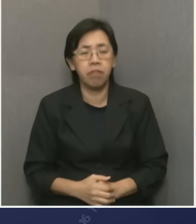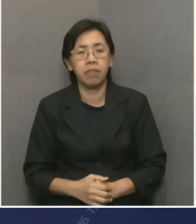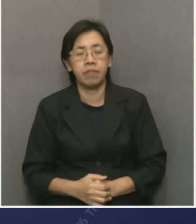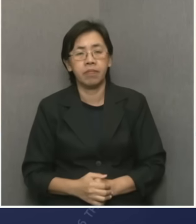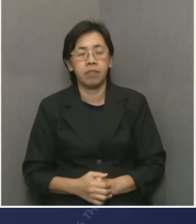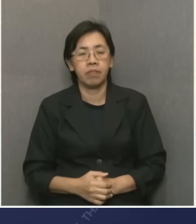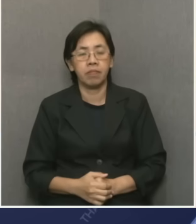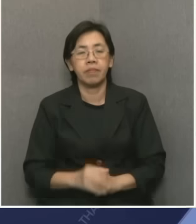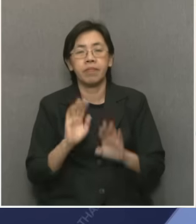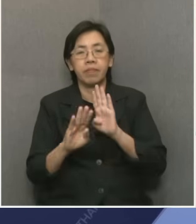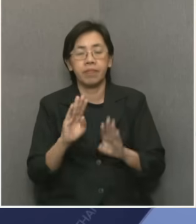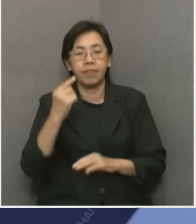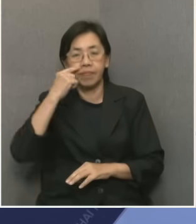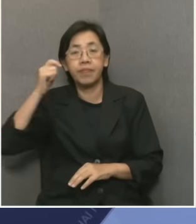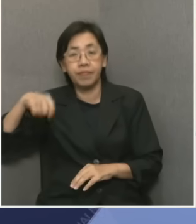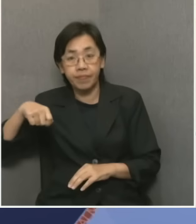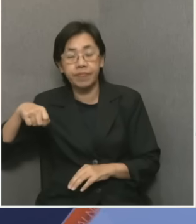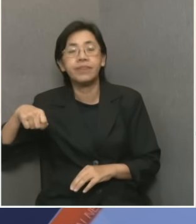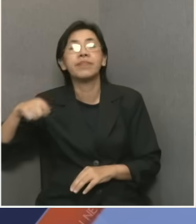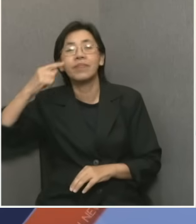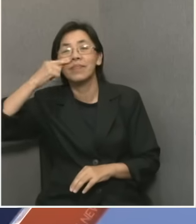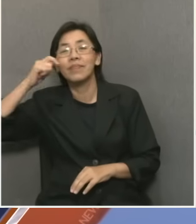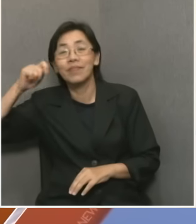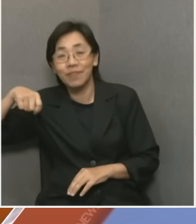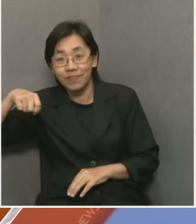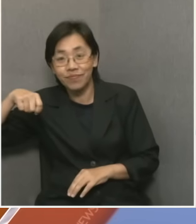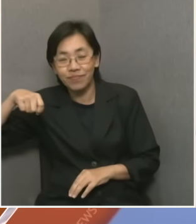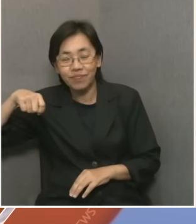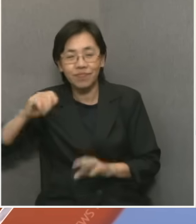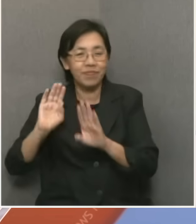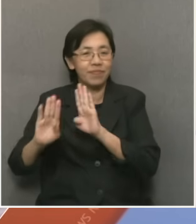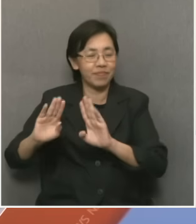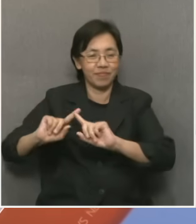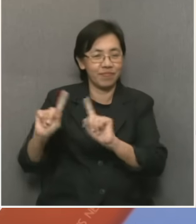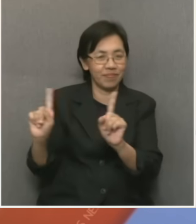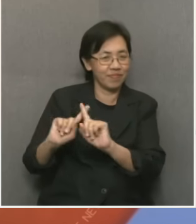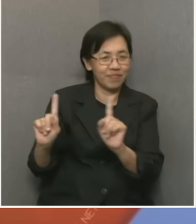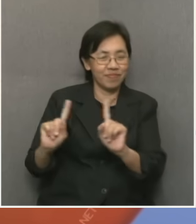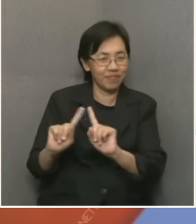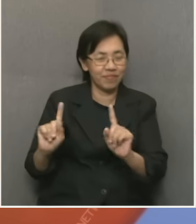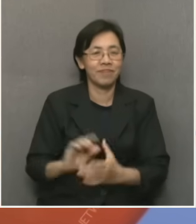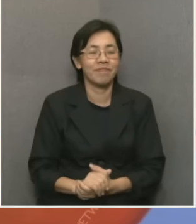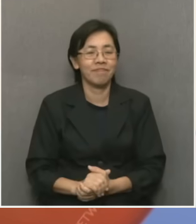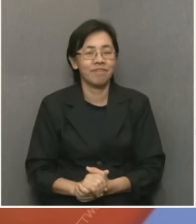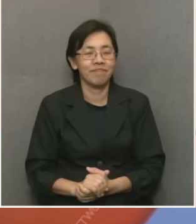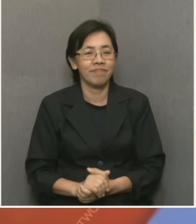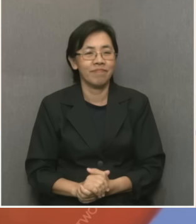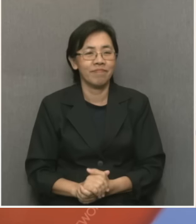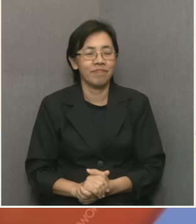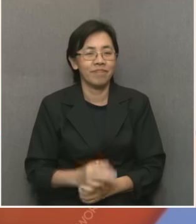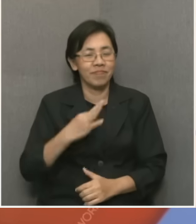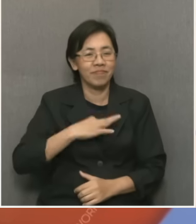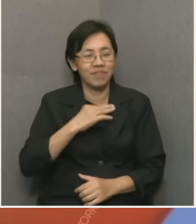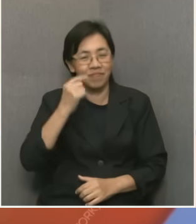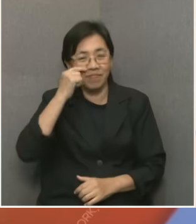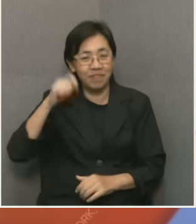จะเทียบกับยูเครนนะฮะในกรณีนี้เนี่ยไม่ค่อยที่จะเ